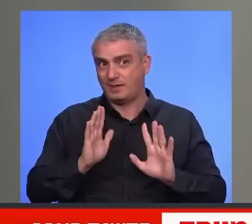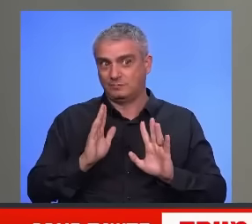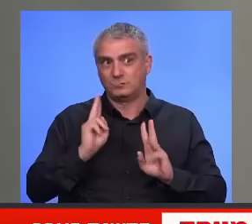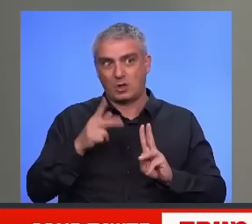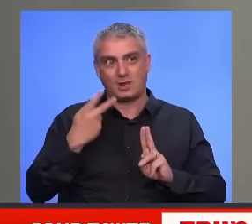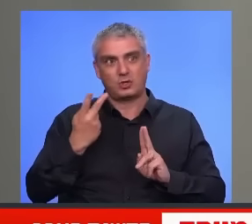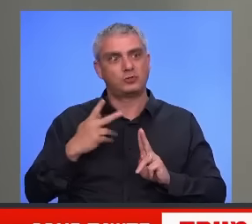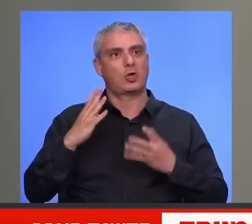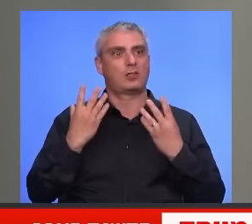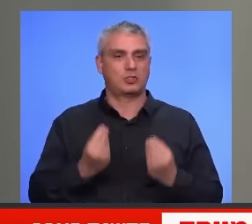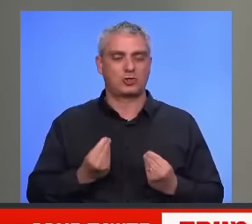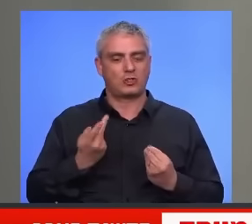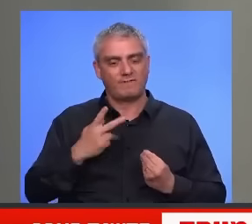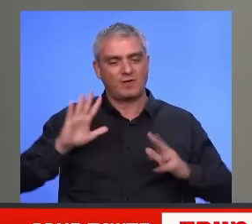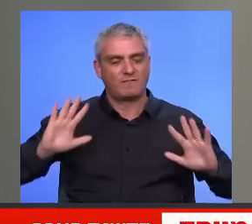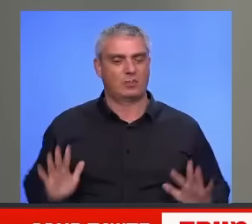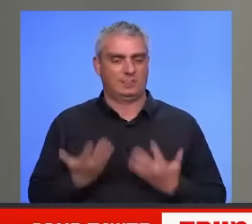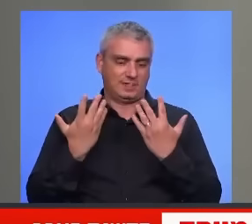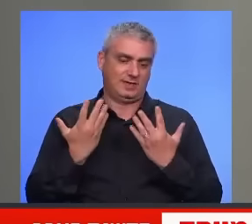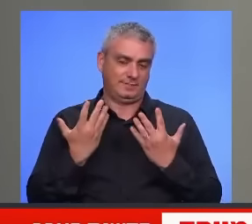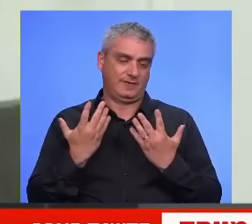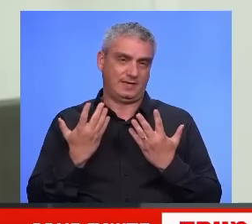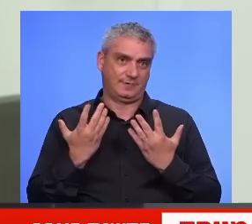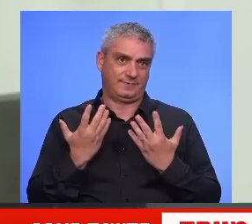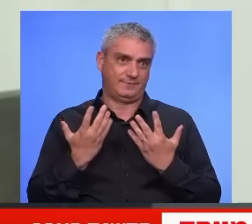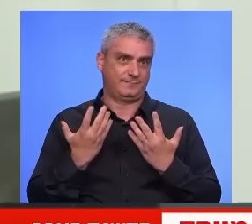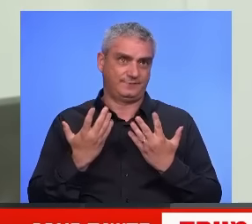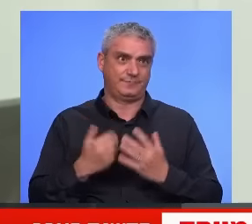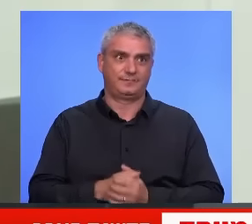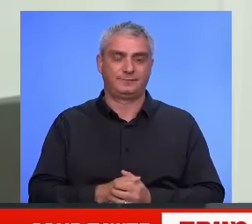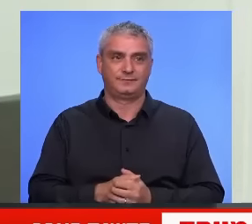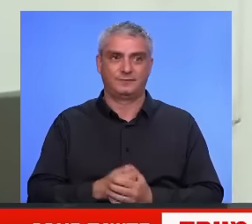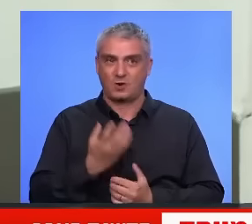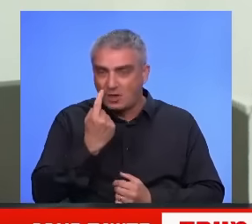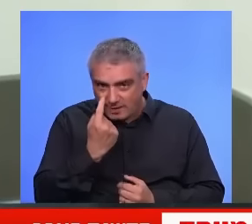להיות יותר טובה, יותר מהירה. עוד אחד.